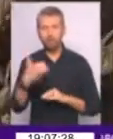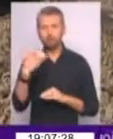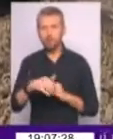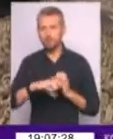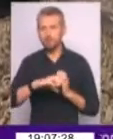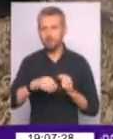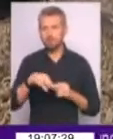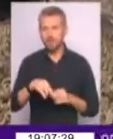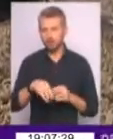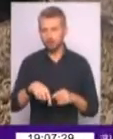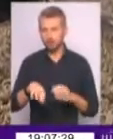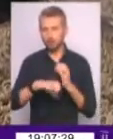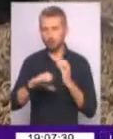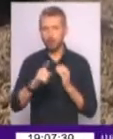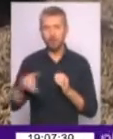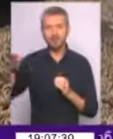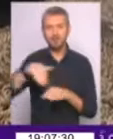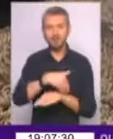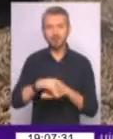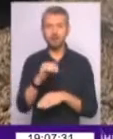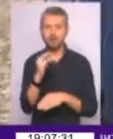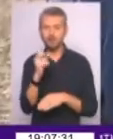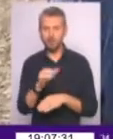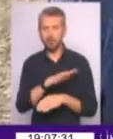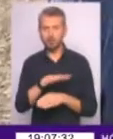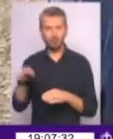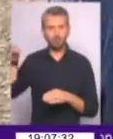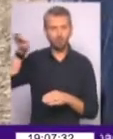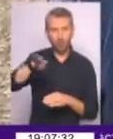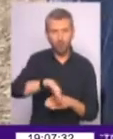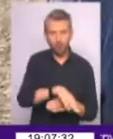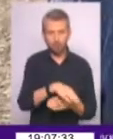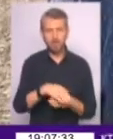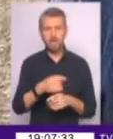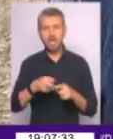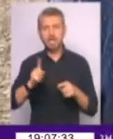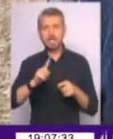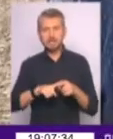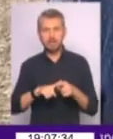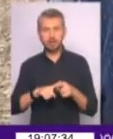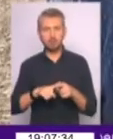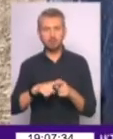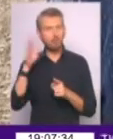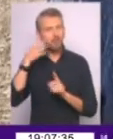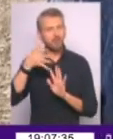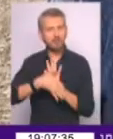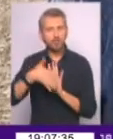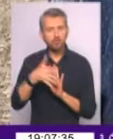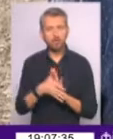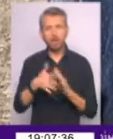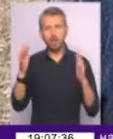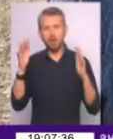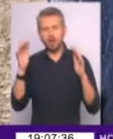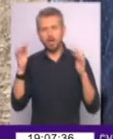аби схил на вулиці Петра Радченка не був вологим. Це дренажі, рівньовні каналізації,